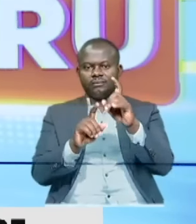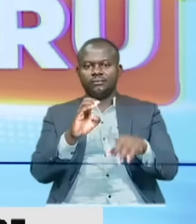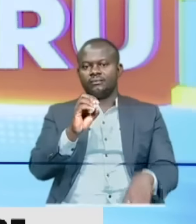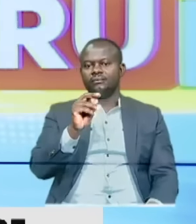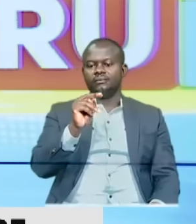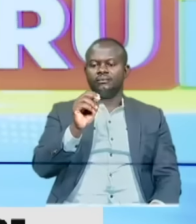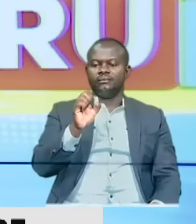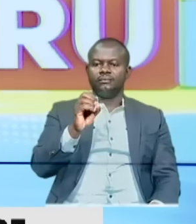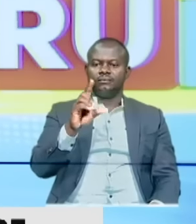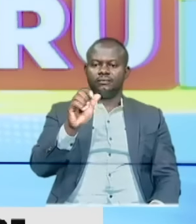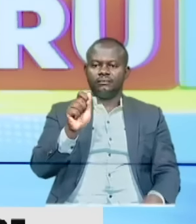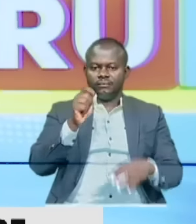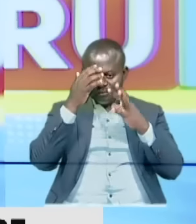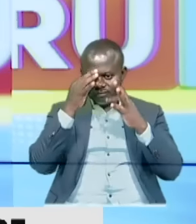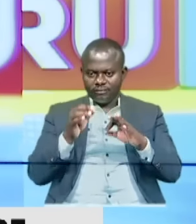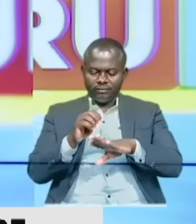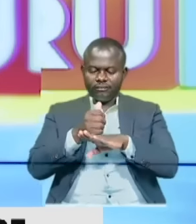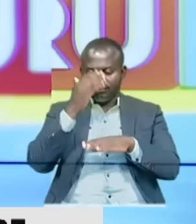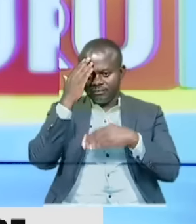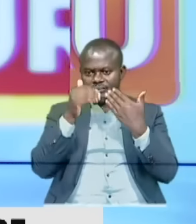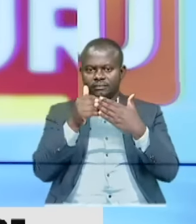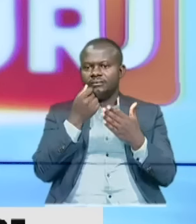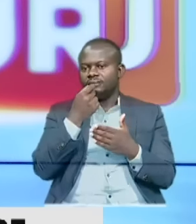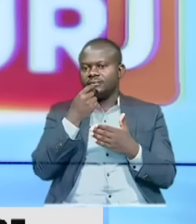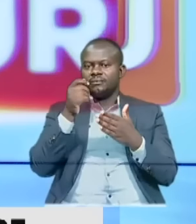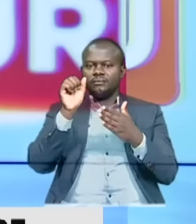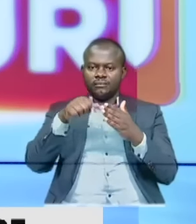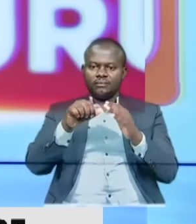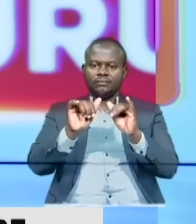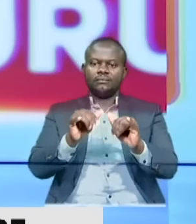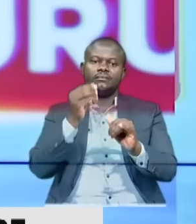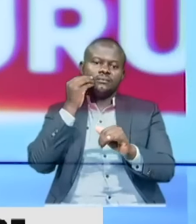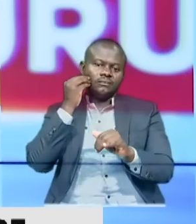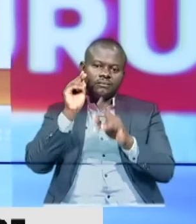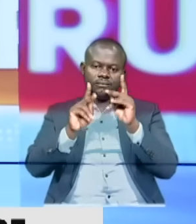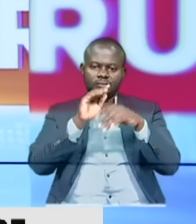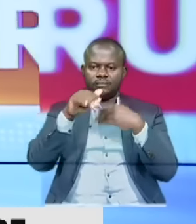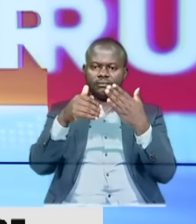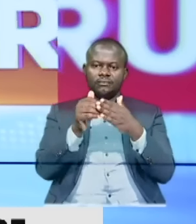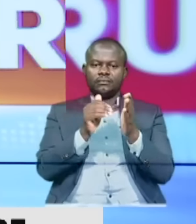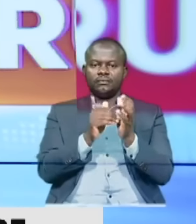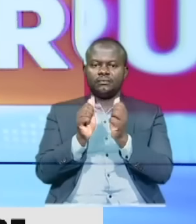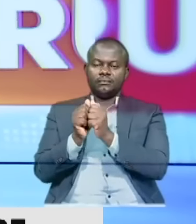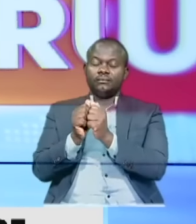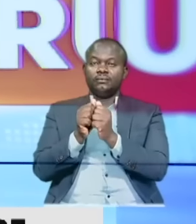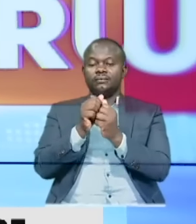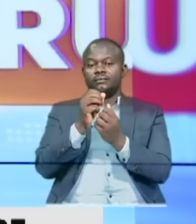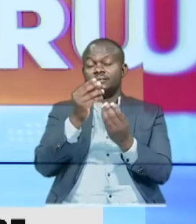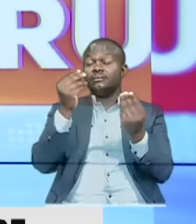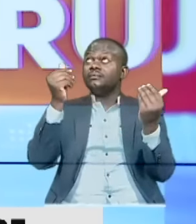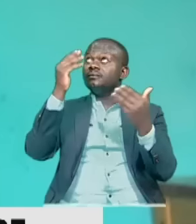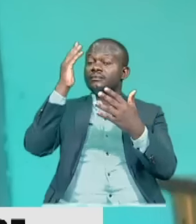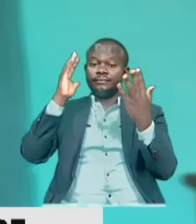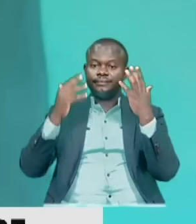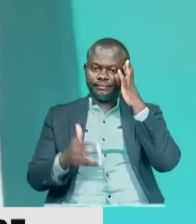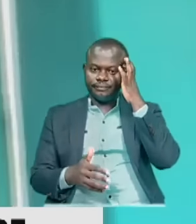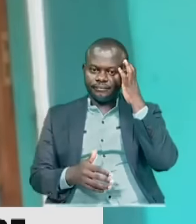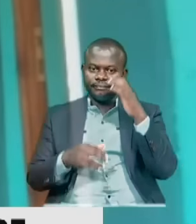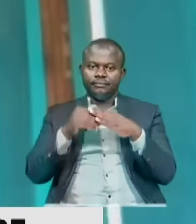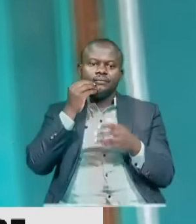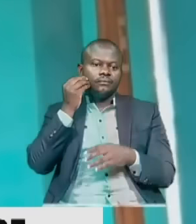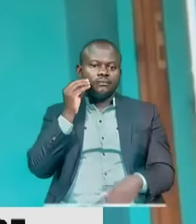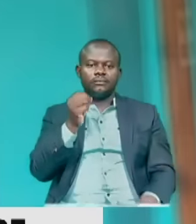Consulate Kamagaju n'ingamba zafashwe kugira ngo iyi miti iba yarasigaye mungo z'abaturage idakomeza guhumanya ikirere. Mu rugo